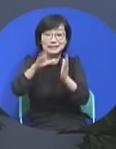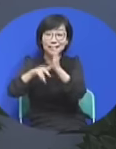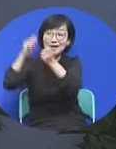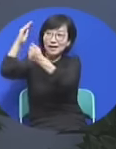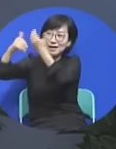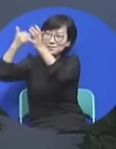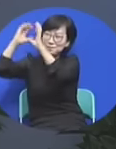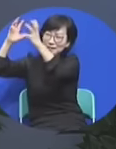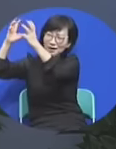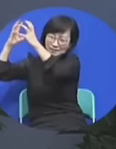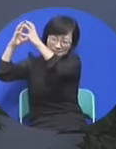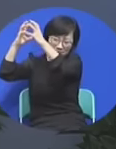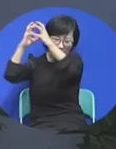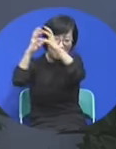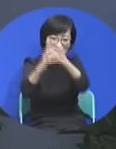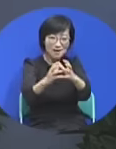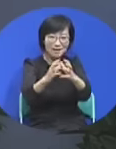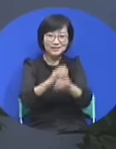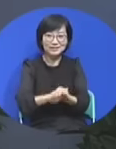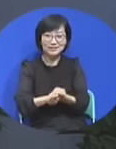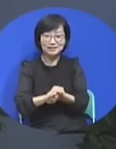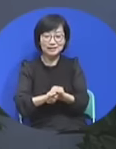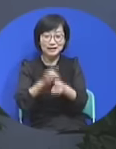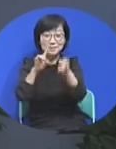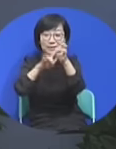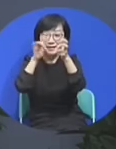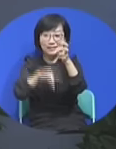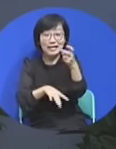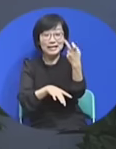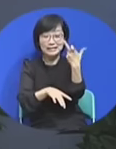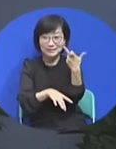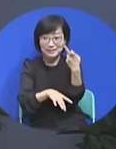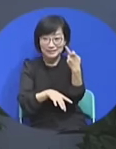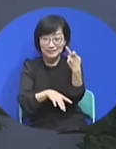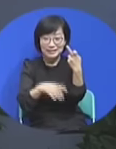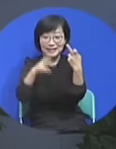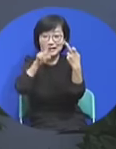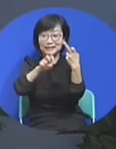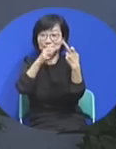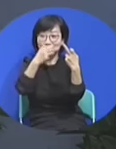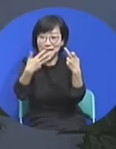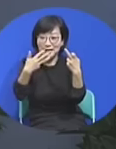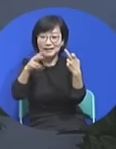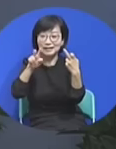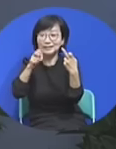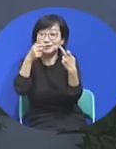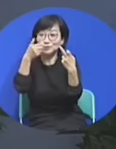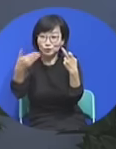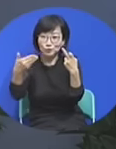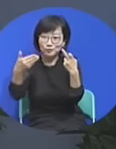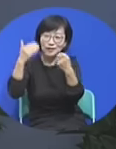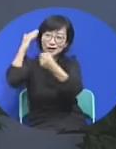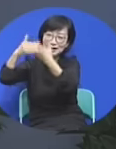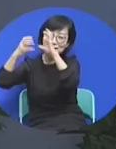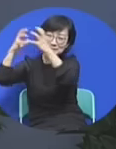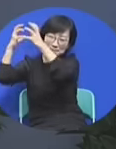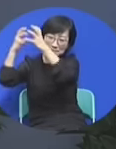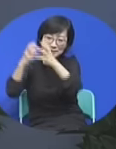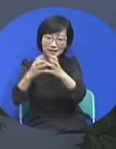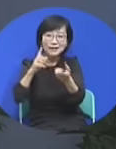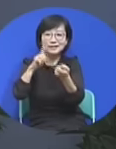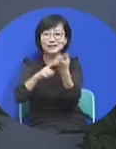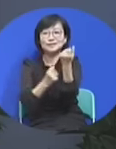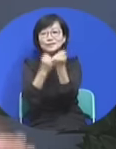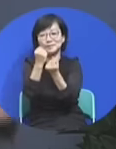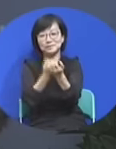임하였느니라 예수님 마태복음 12장 28절 30절에 설명했어요. In Matthew 12:28-30 we see that Jesus himself explains that's what it means that God's kingdom has